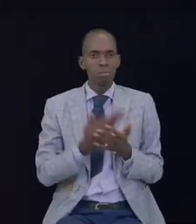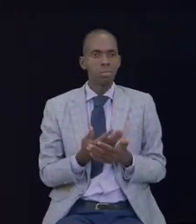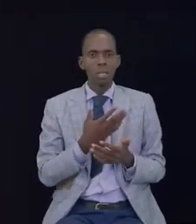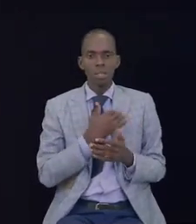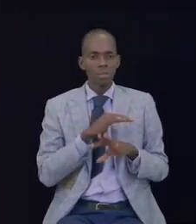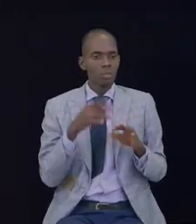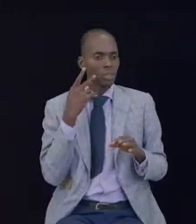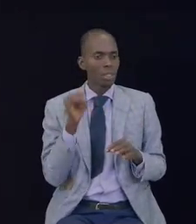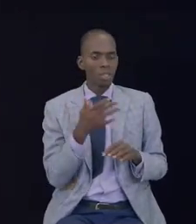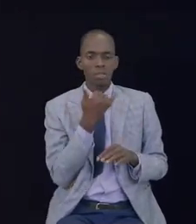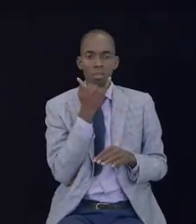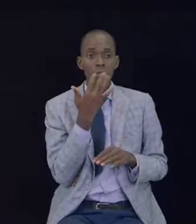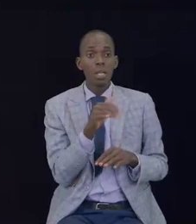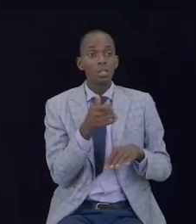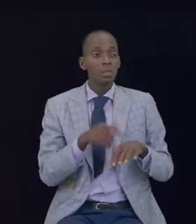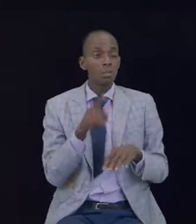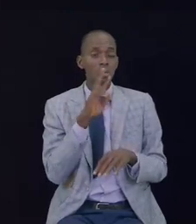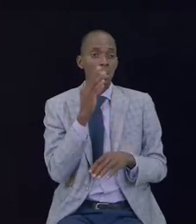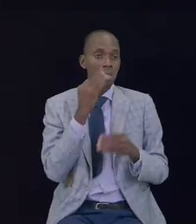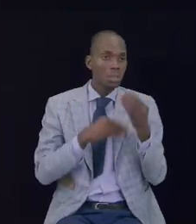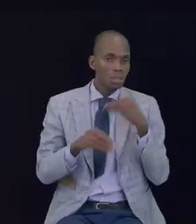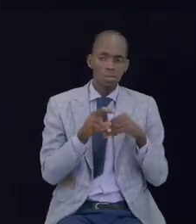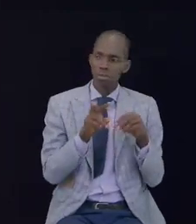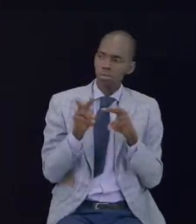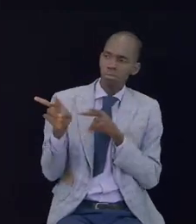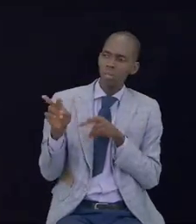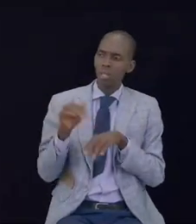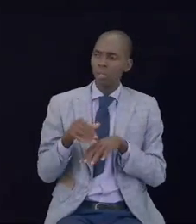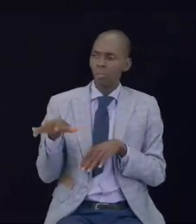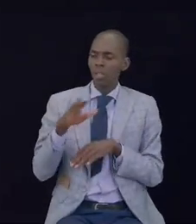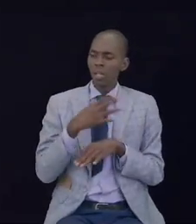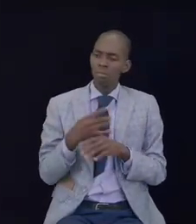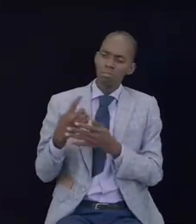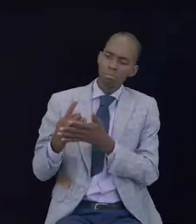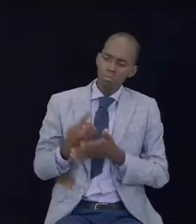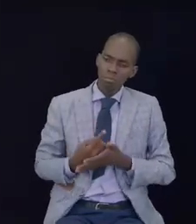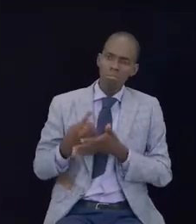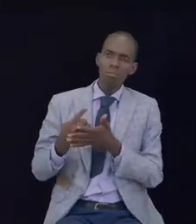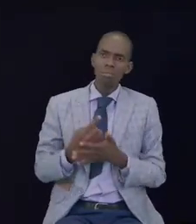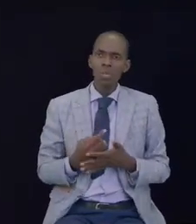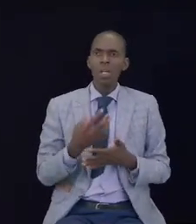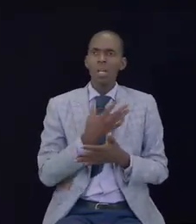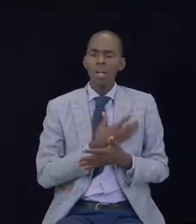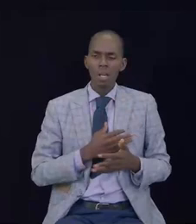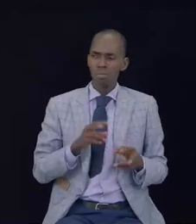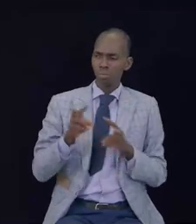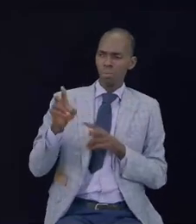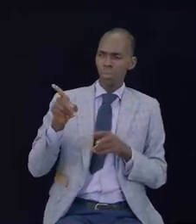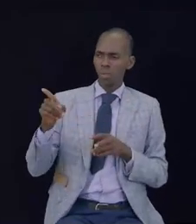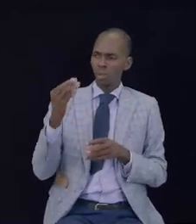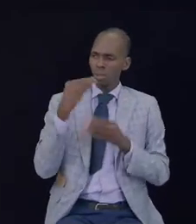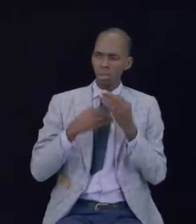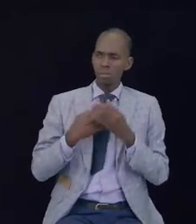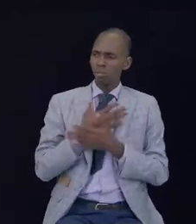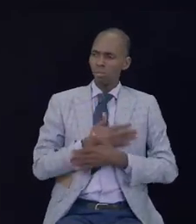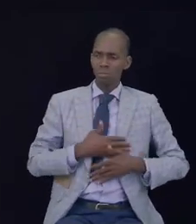fois qu'ils mangent, tu les regardes et vous discutez. Et il semble qu'ils jouissent même du